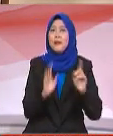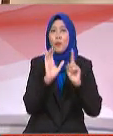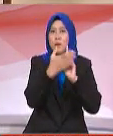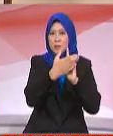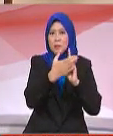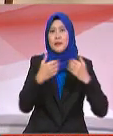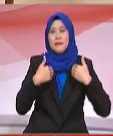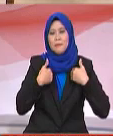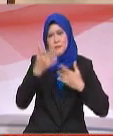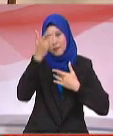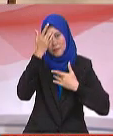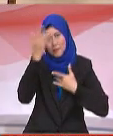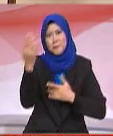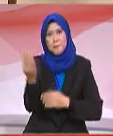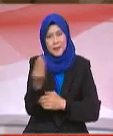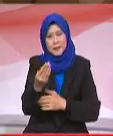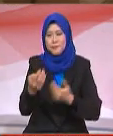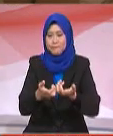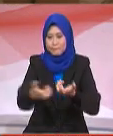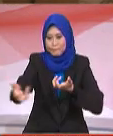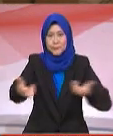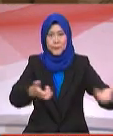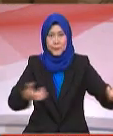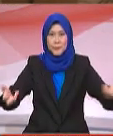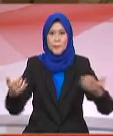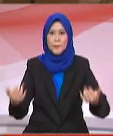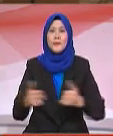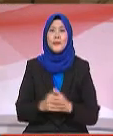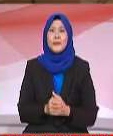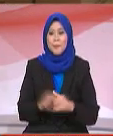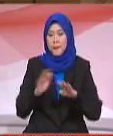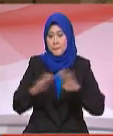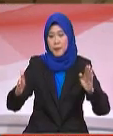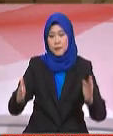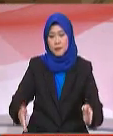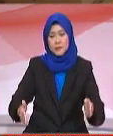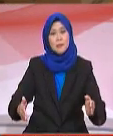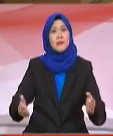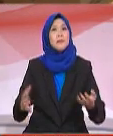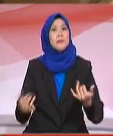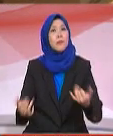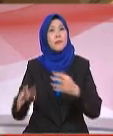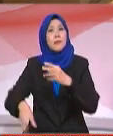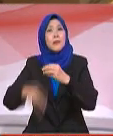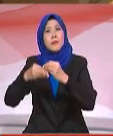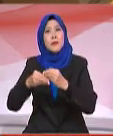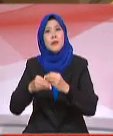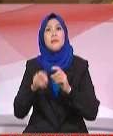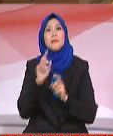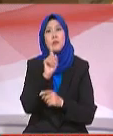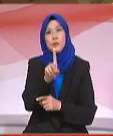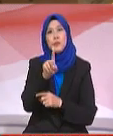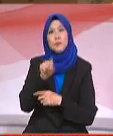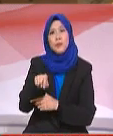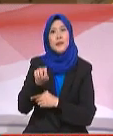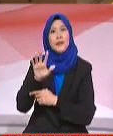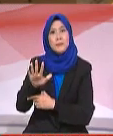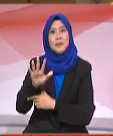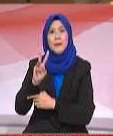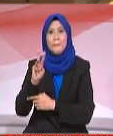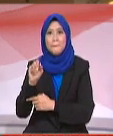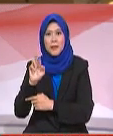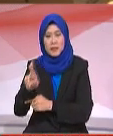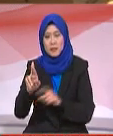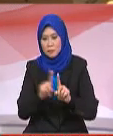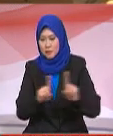yang mengalami sakit biasa. Jarak antara meja peperiksaan turut ditambah kepada 1.5 meter